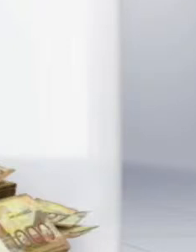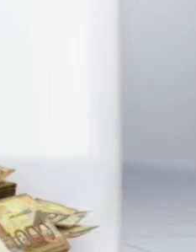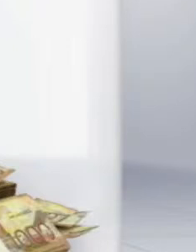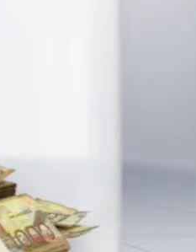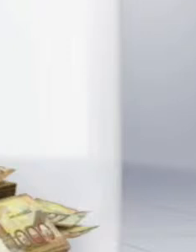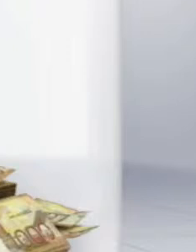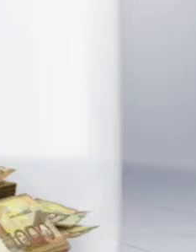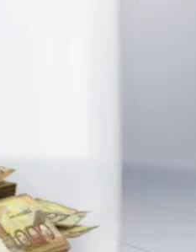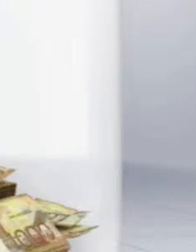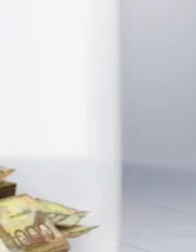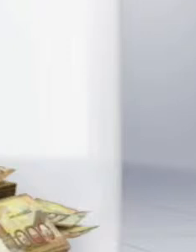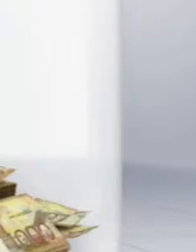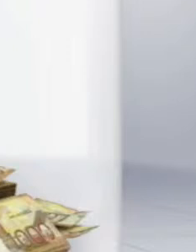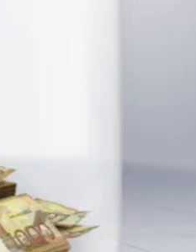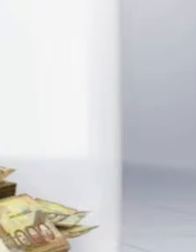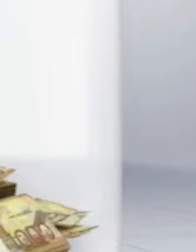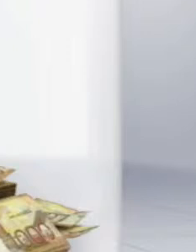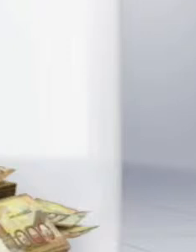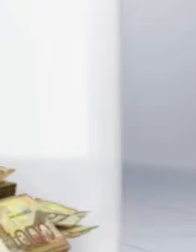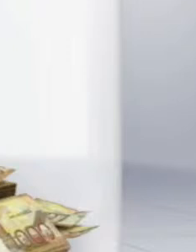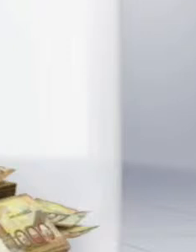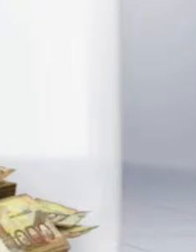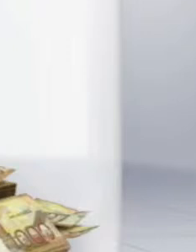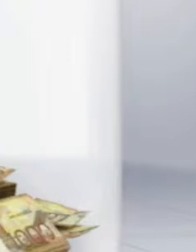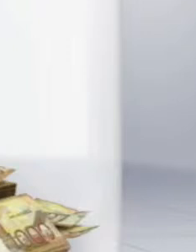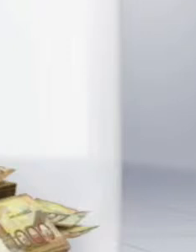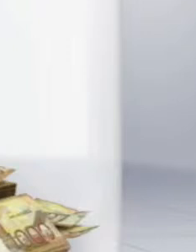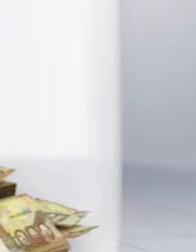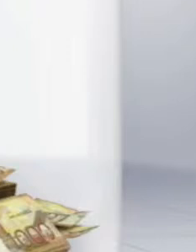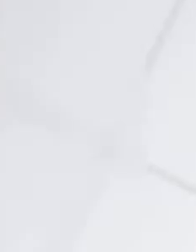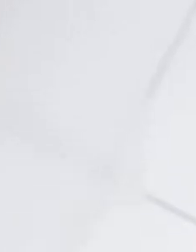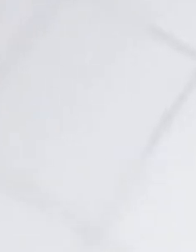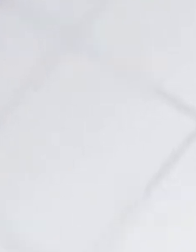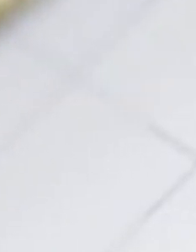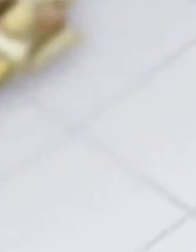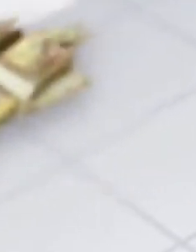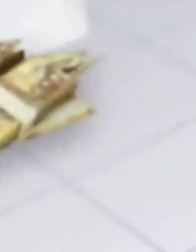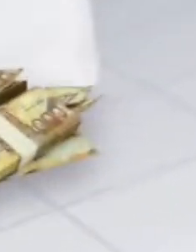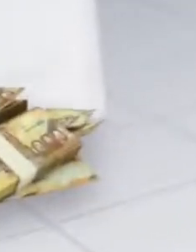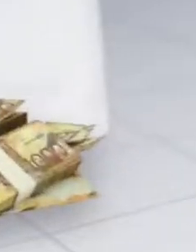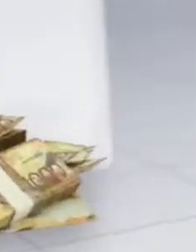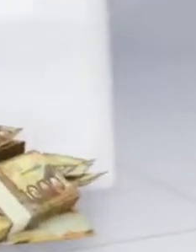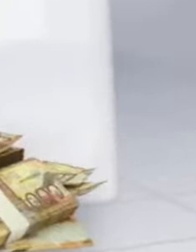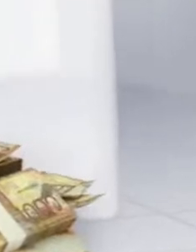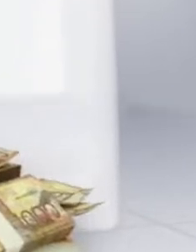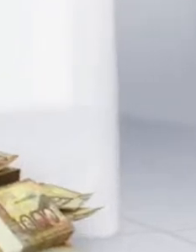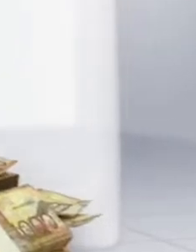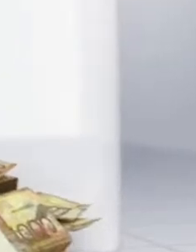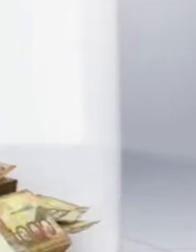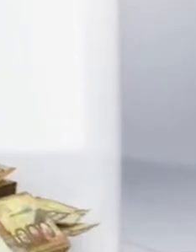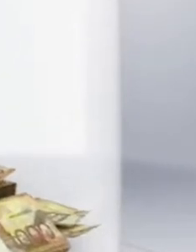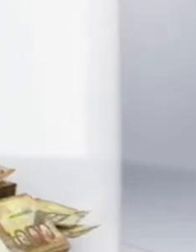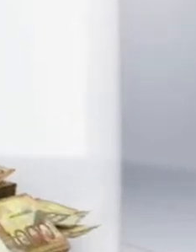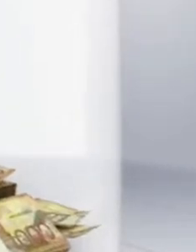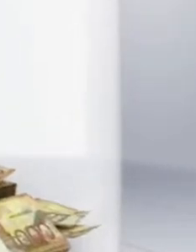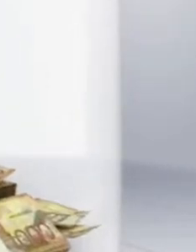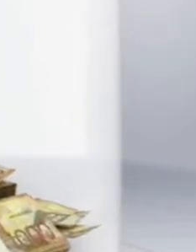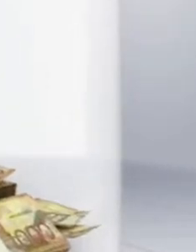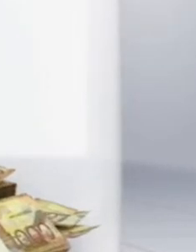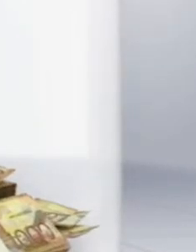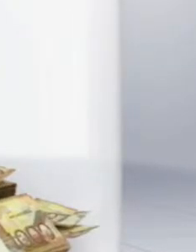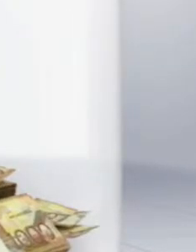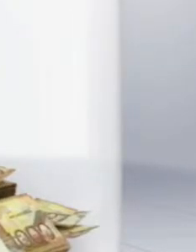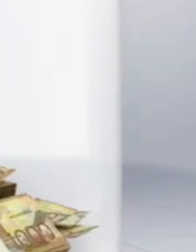nyingine 50 kukarabati nyumba ambazo ziko kwenye hali mbovu, shilingi milioni 50 zaidi zingetumika